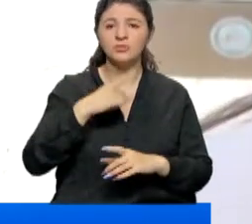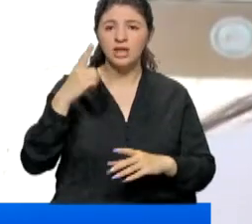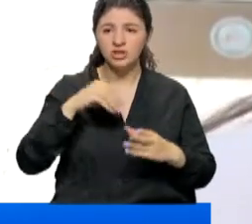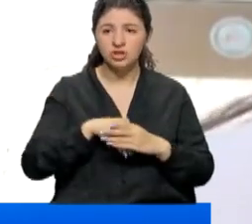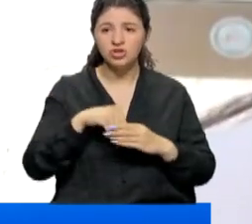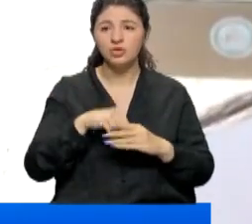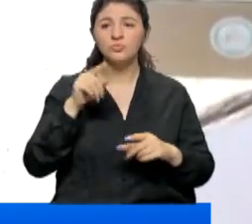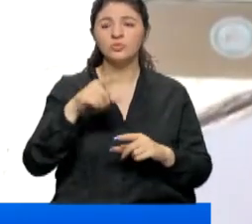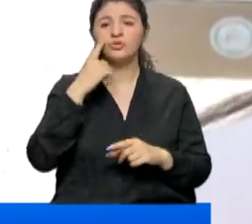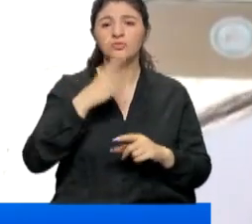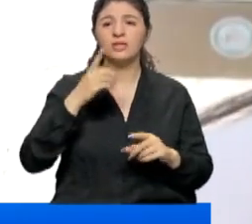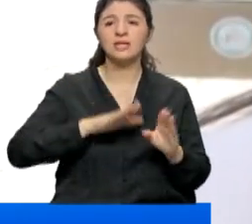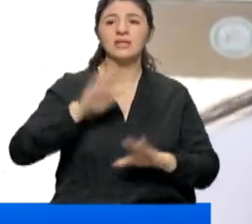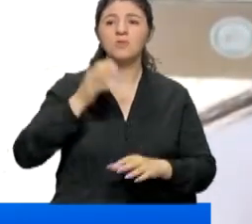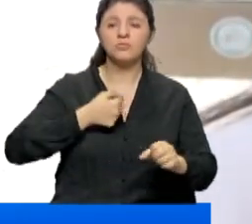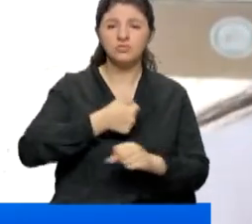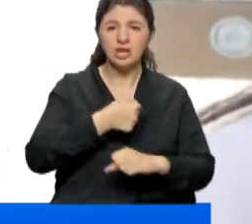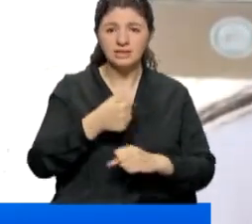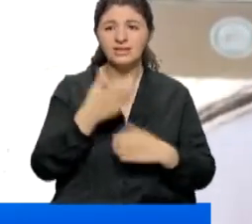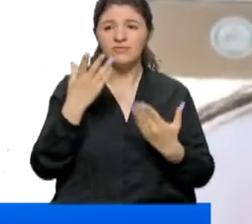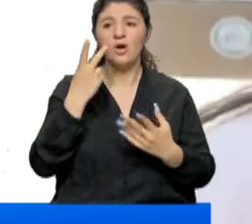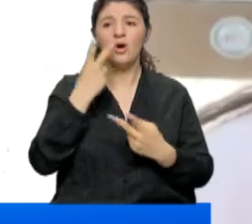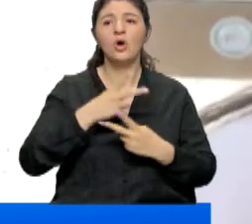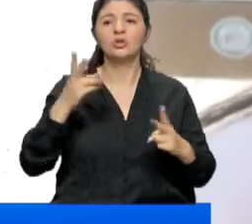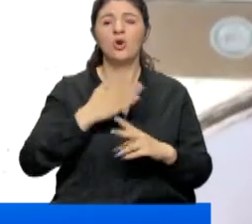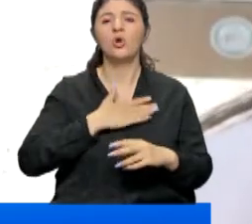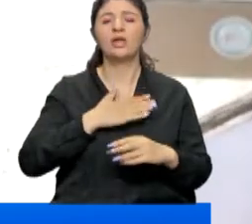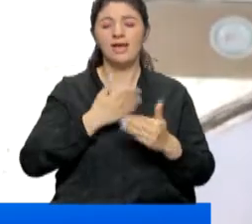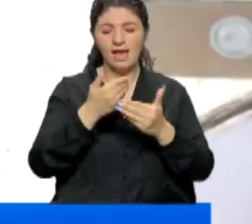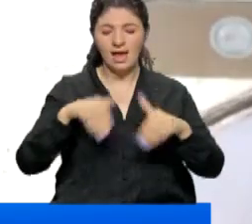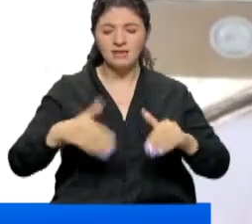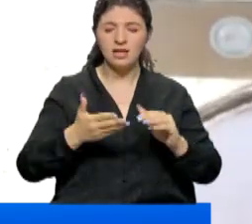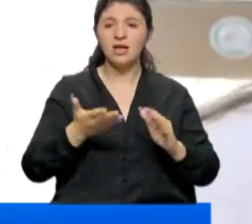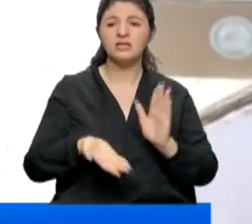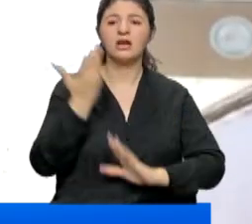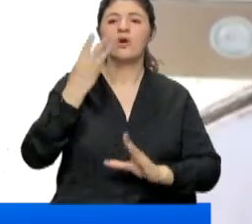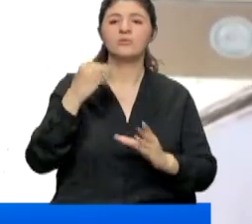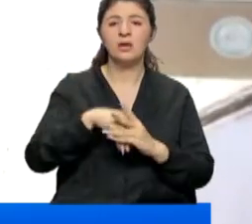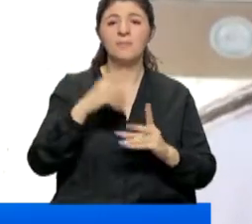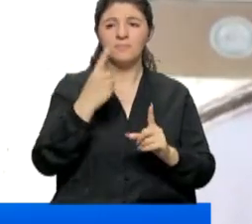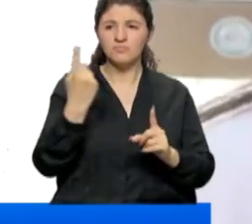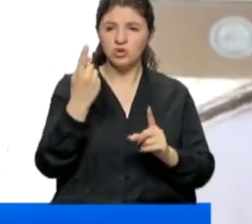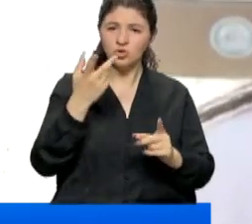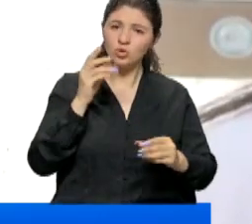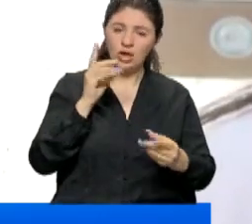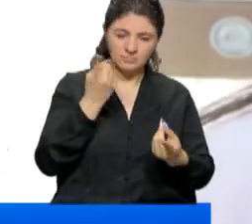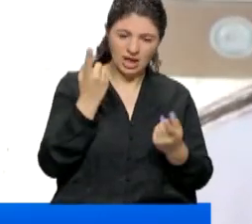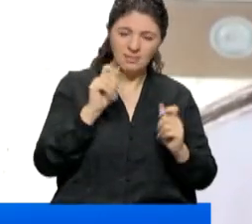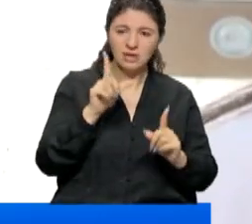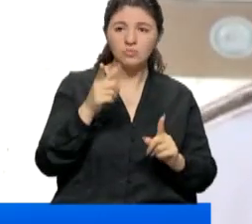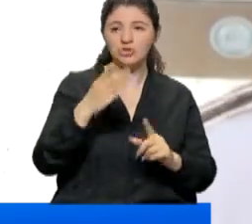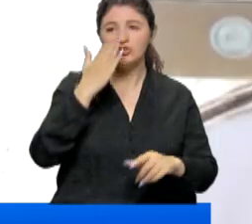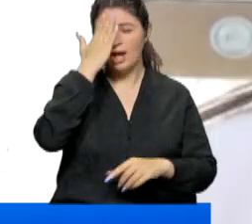bunu Cumhur ve demokrasi mücadelesinin ve özgürlüklerin önündeki engellerin kalkması için bir bedel ödenmesi gerekiyor